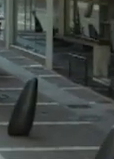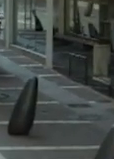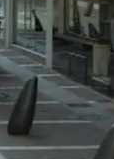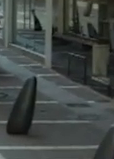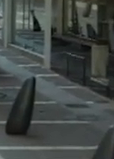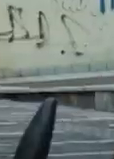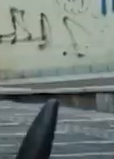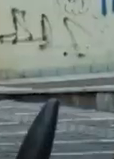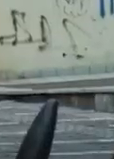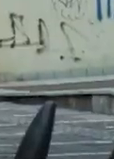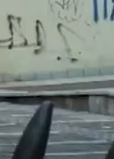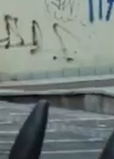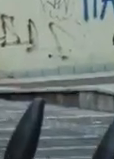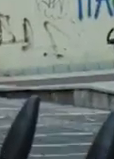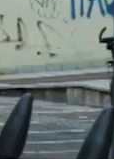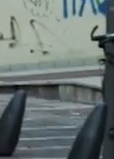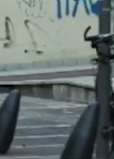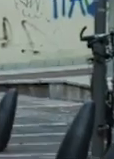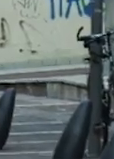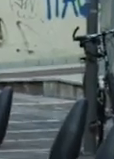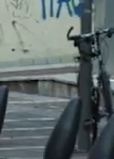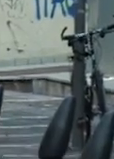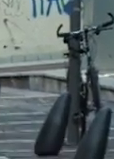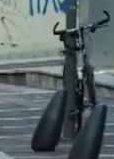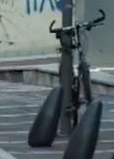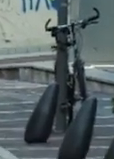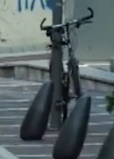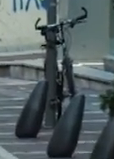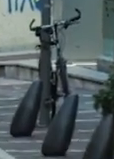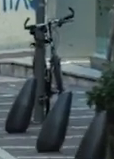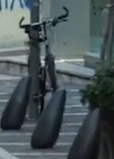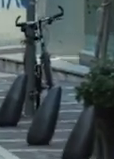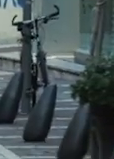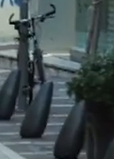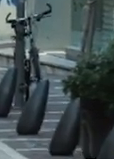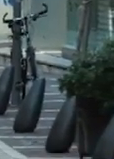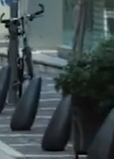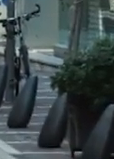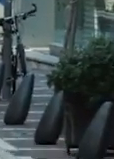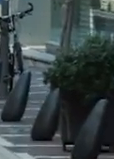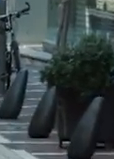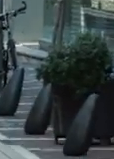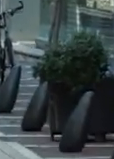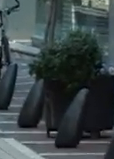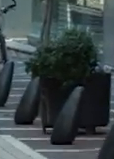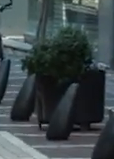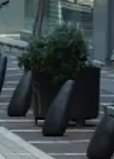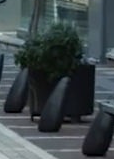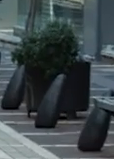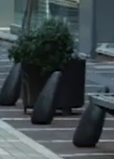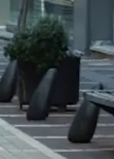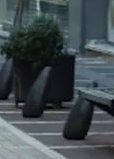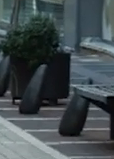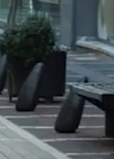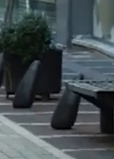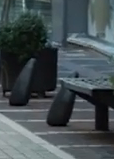διοικητικό πρόστιμο ύψους 300 ευρώ, ενώ η μη επίδειξη του εντύπου προαγοράς ή του SMS από το κατάστημα επίσης θα επιφέρει